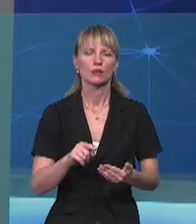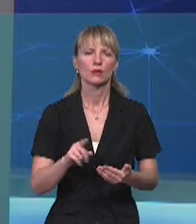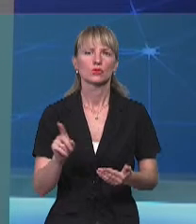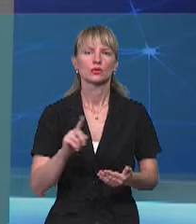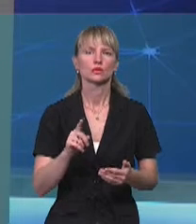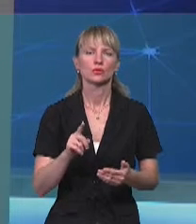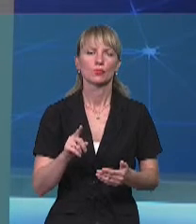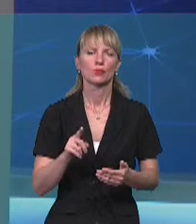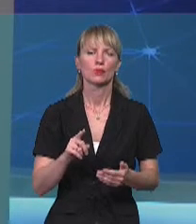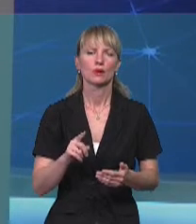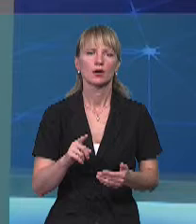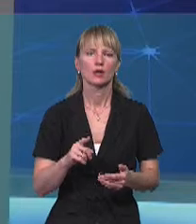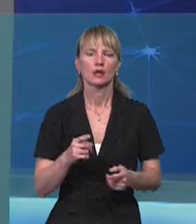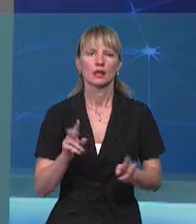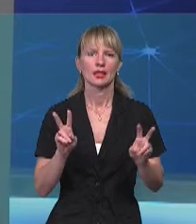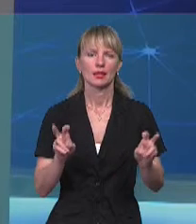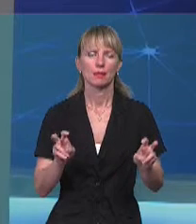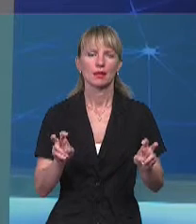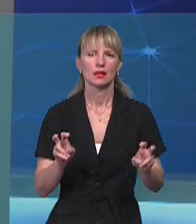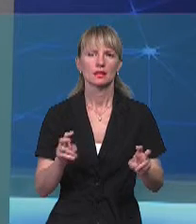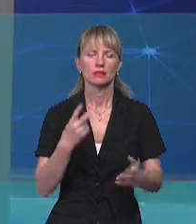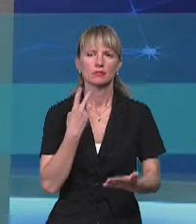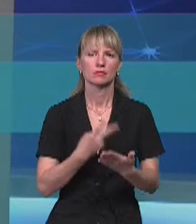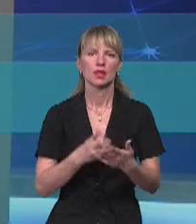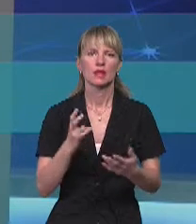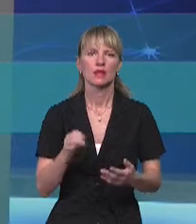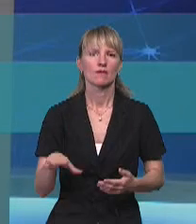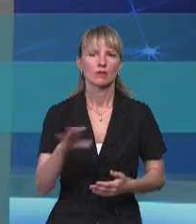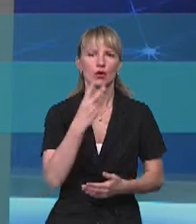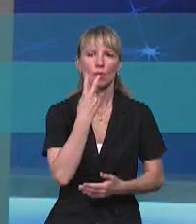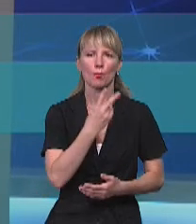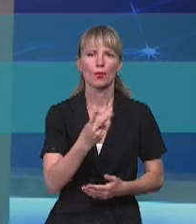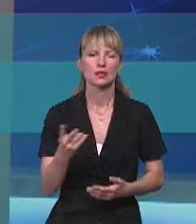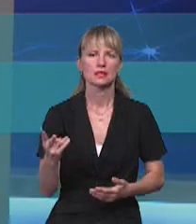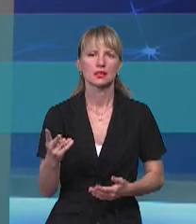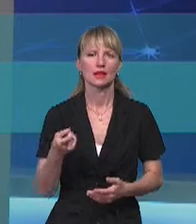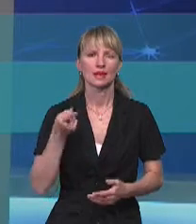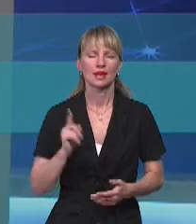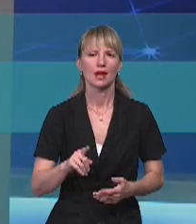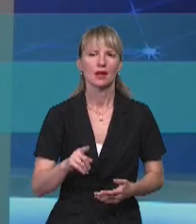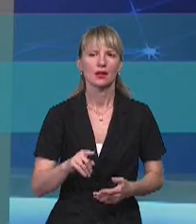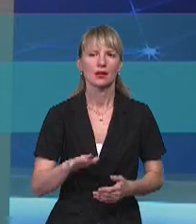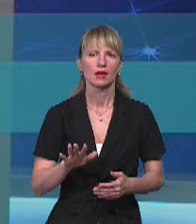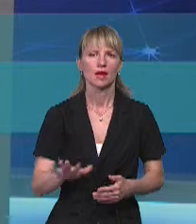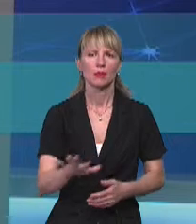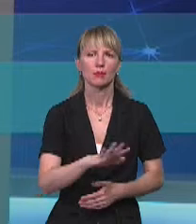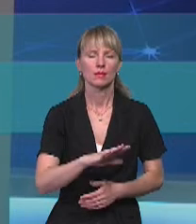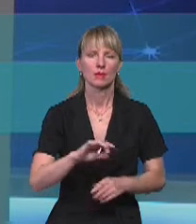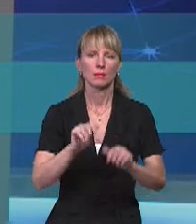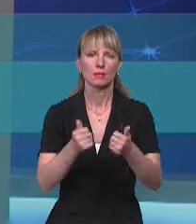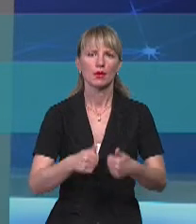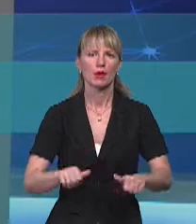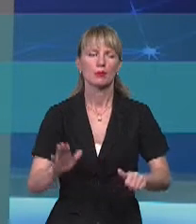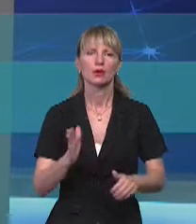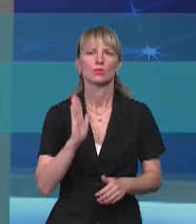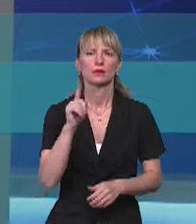что именно, уже не тематика, а представим на всеобщее обозрение какой-то реальный объект памятника, который там